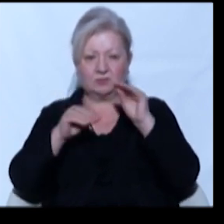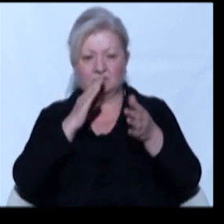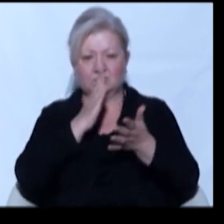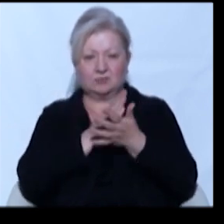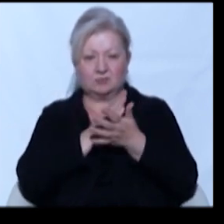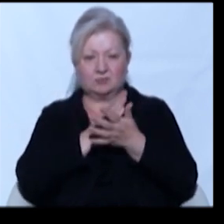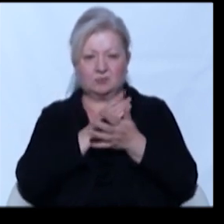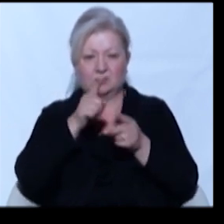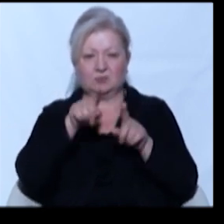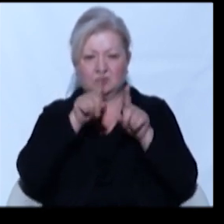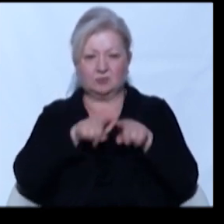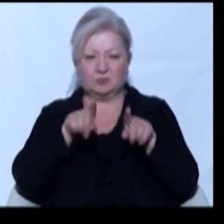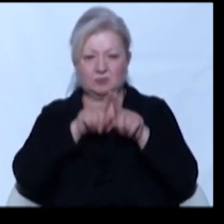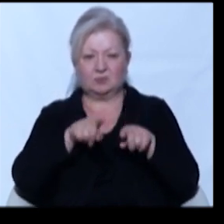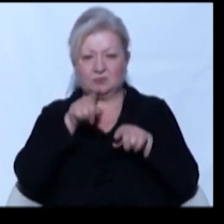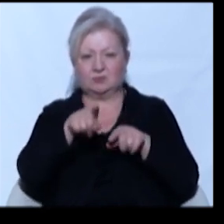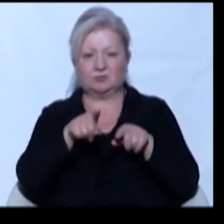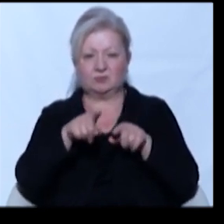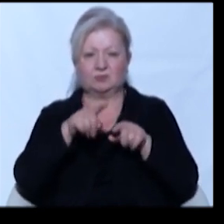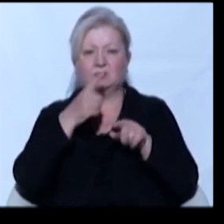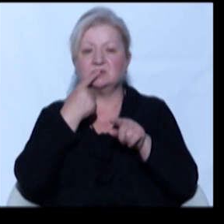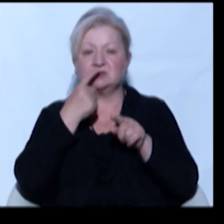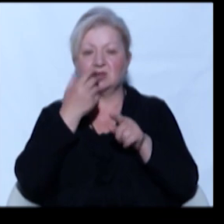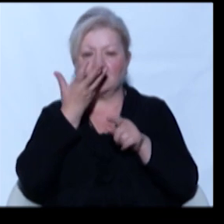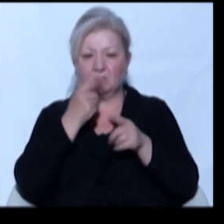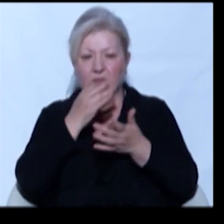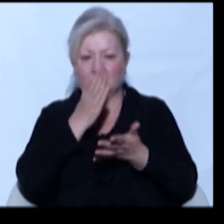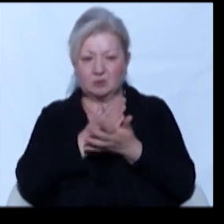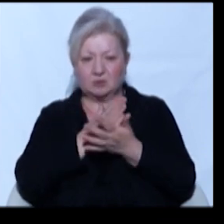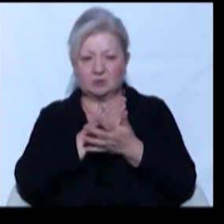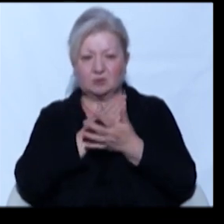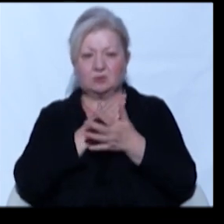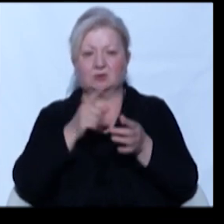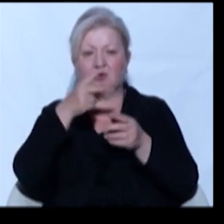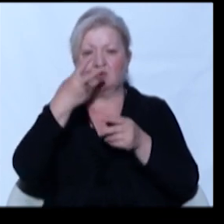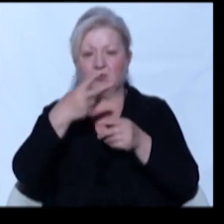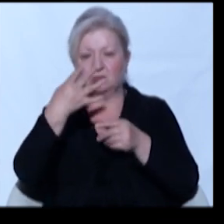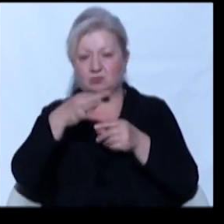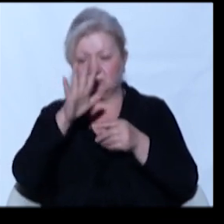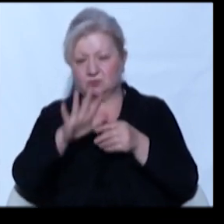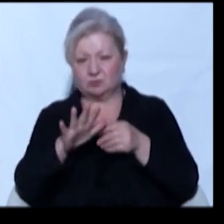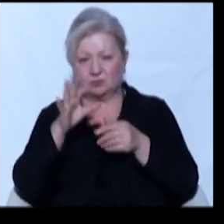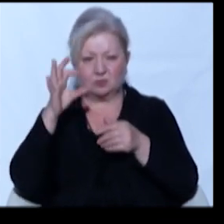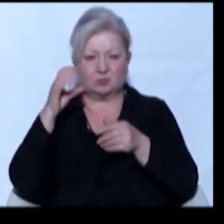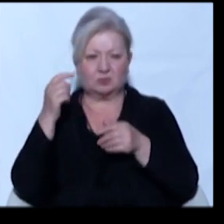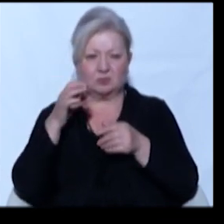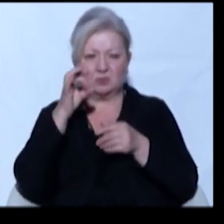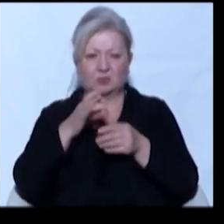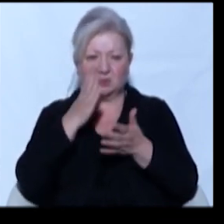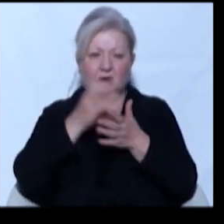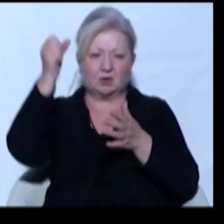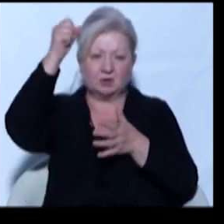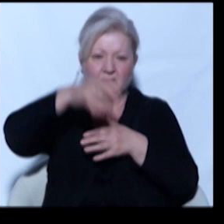ამ წრეწირის გარშემო. თუ წითელი ფერი გვაქვს, მაშინ ის 25 გრადუსზე გარდატყდება